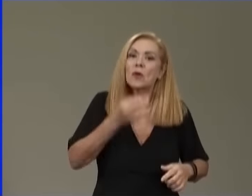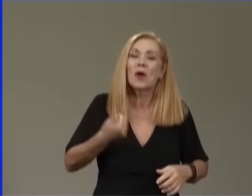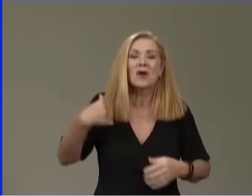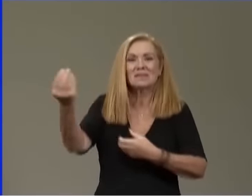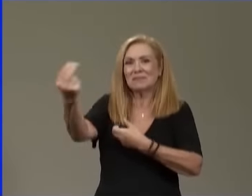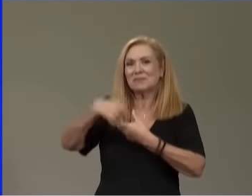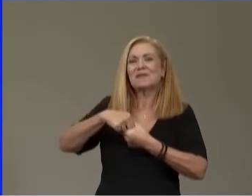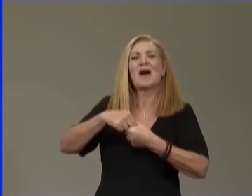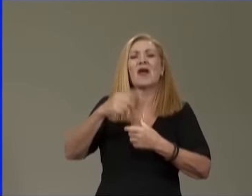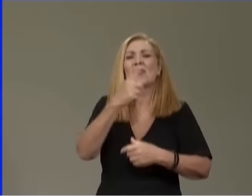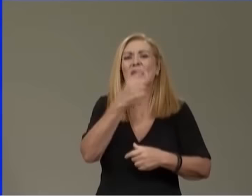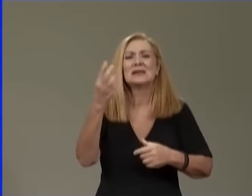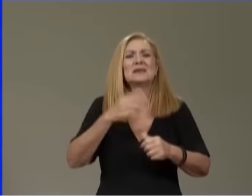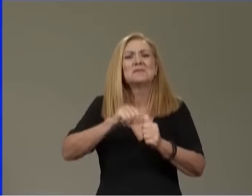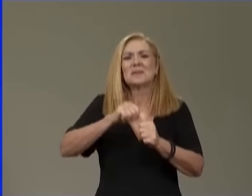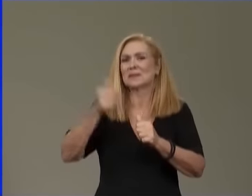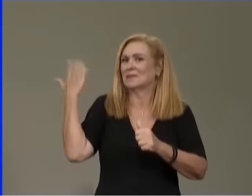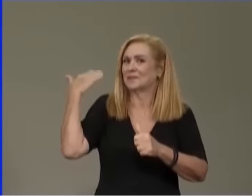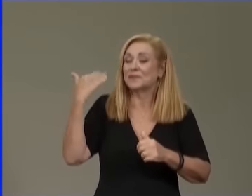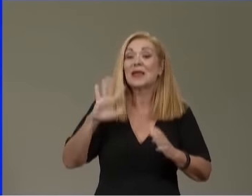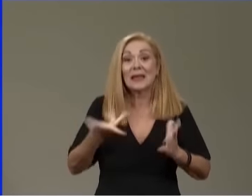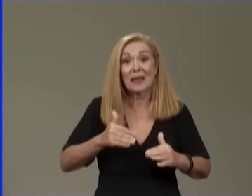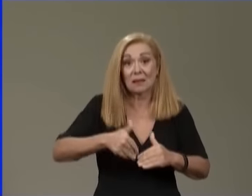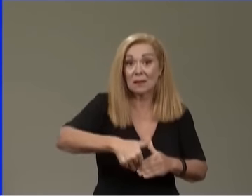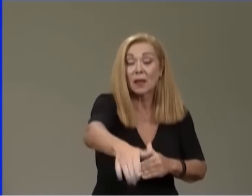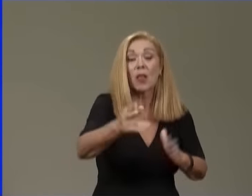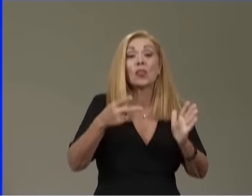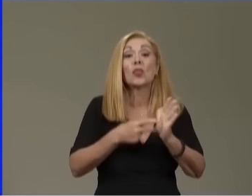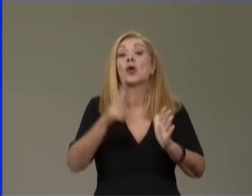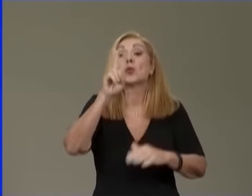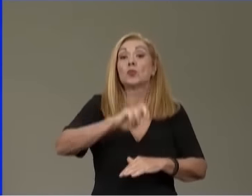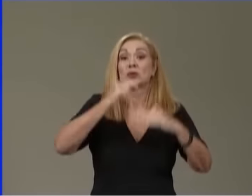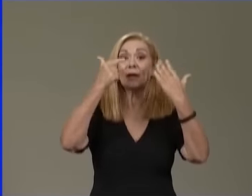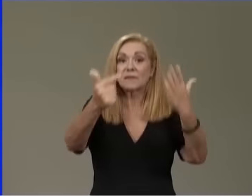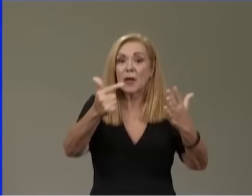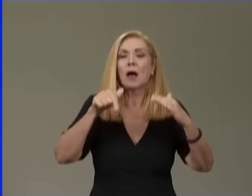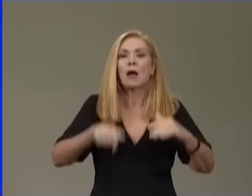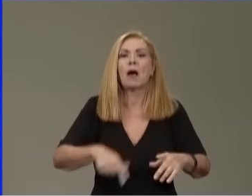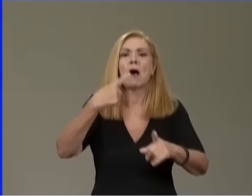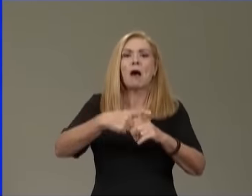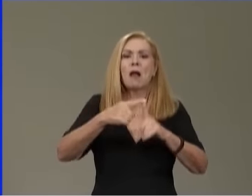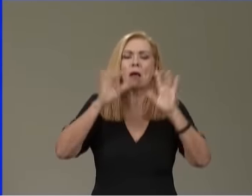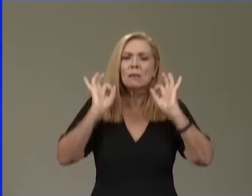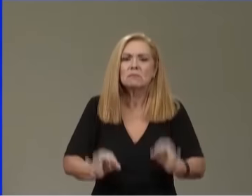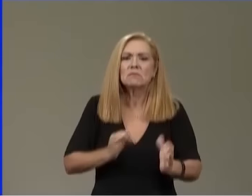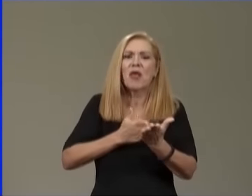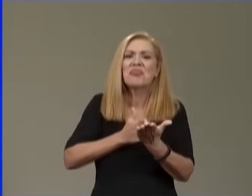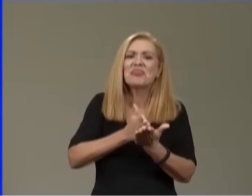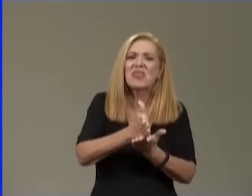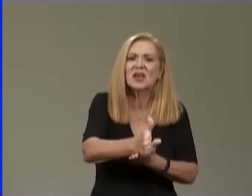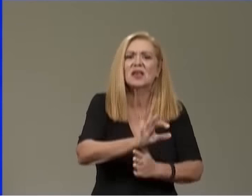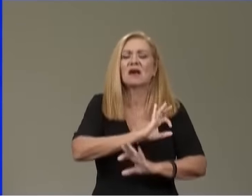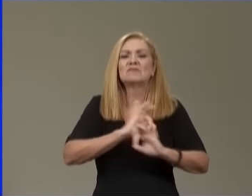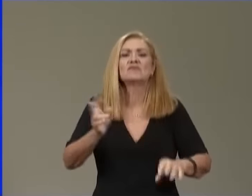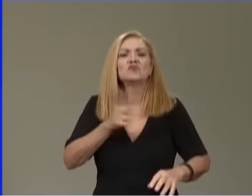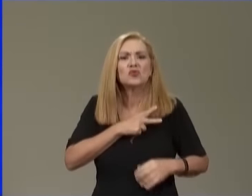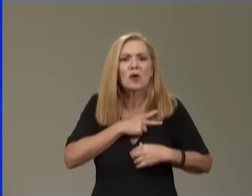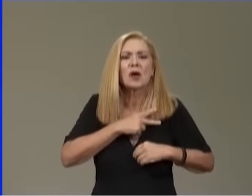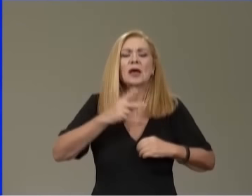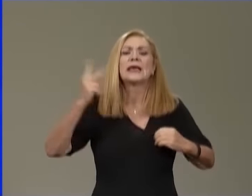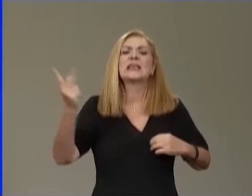μήνες. Ώστε το 2027 να βρει μια Ελλάδα πιο δίκαιη και παραγωγική, πιο κοινωνική,